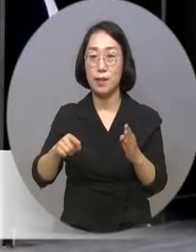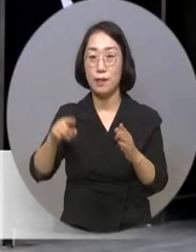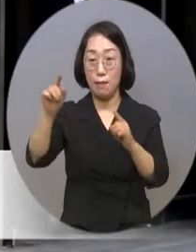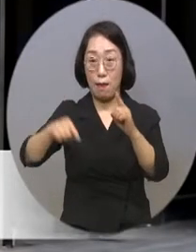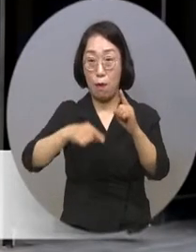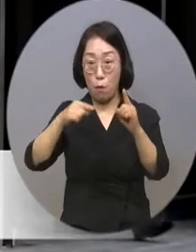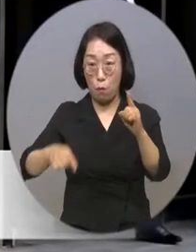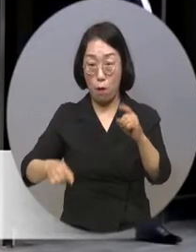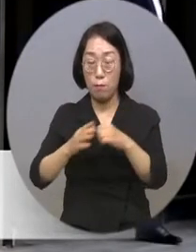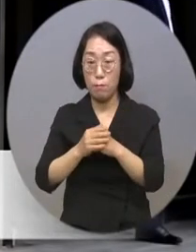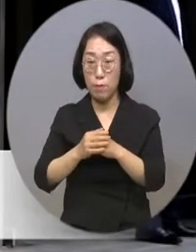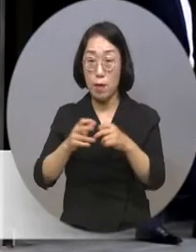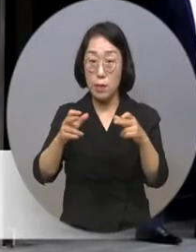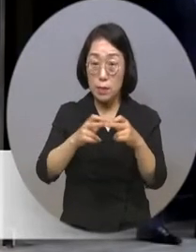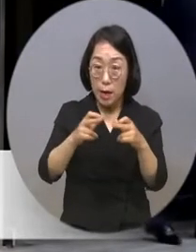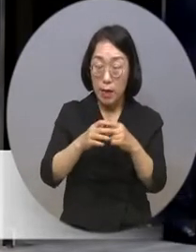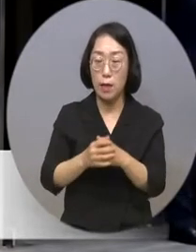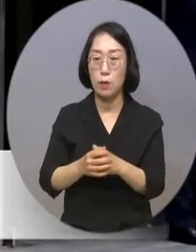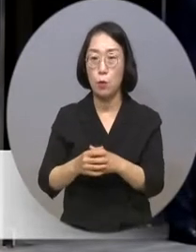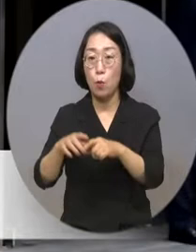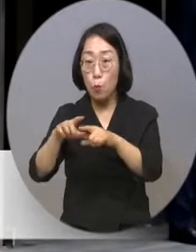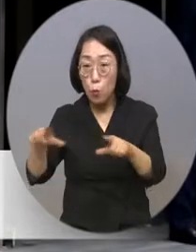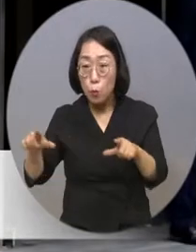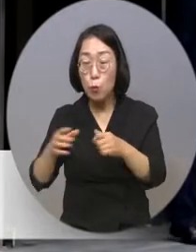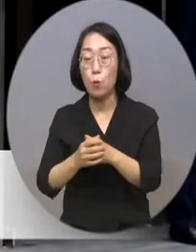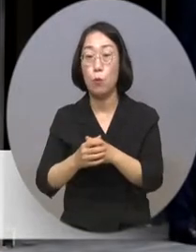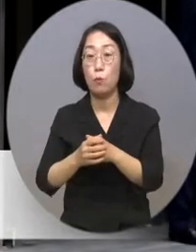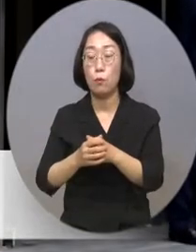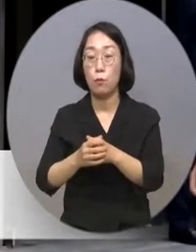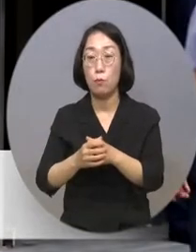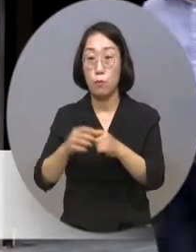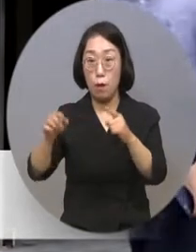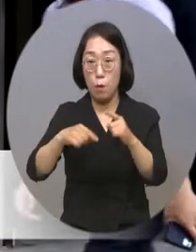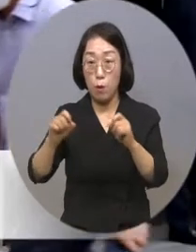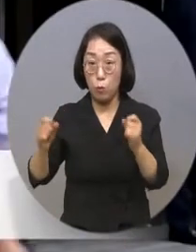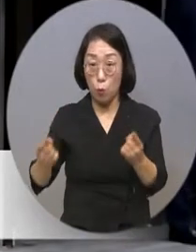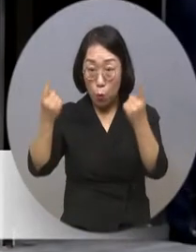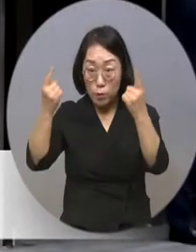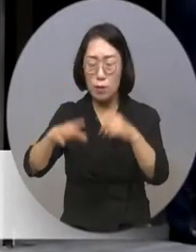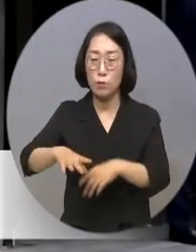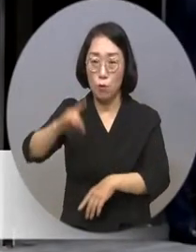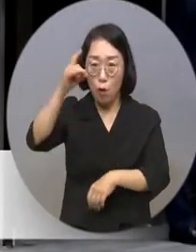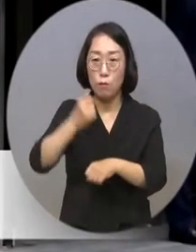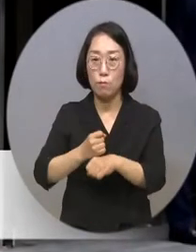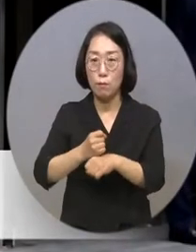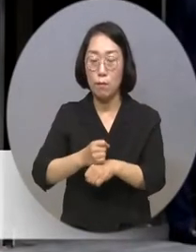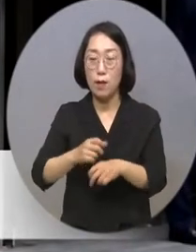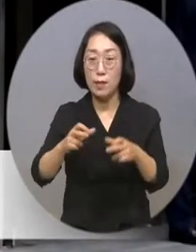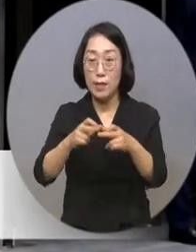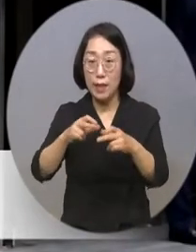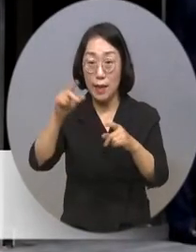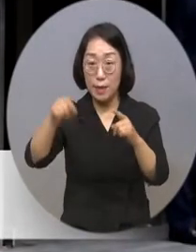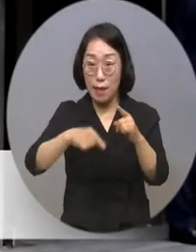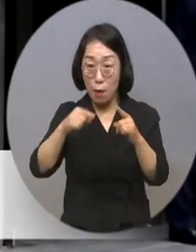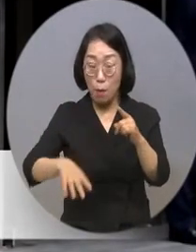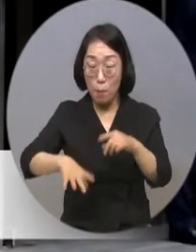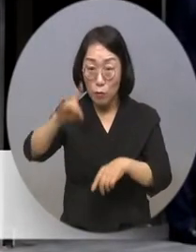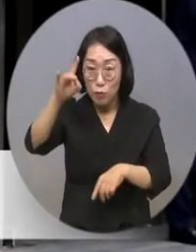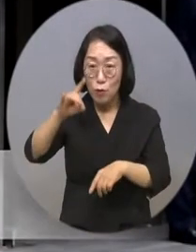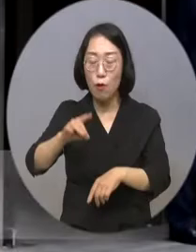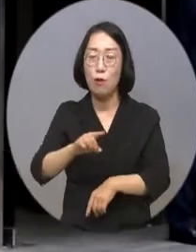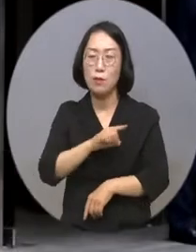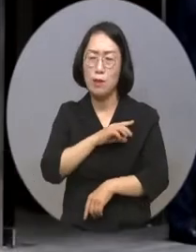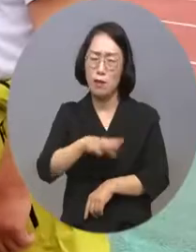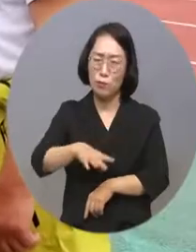장애인 재임 때 와 도우미 체제 함께 개최되는 첫 번째 살이 이구요 또 도움 인체 전보다 장애인 체전 이 먼저 개최되는 첫 번째